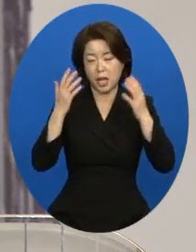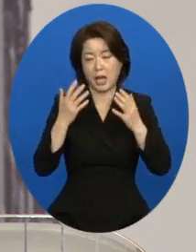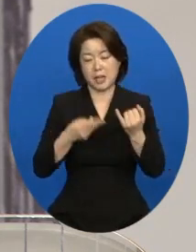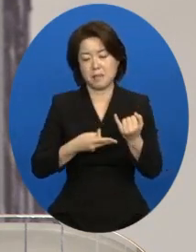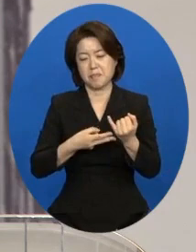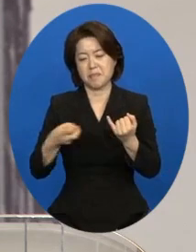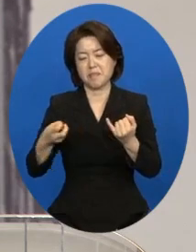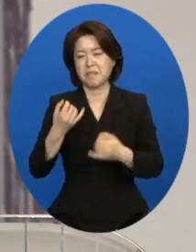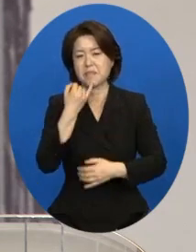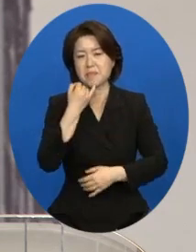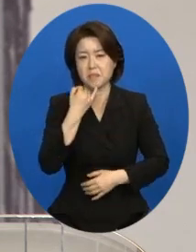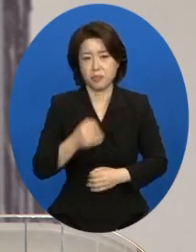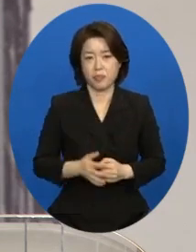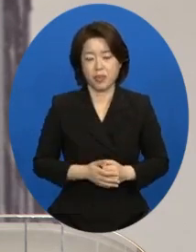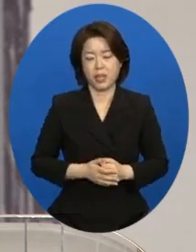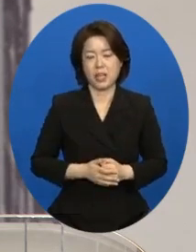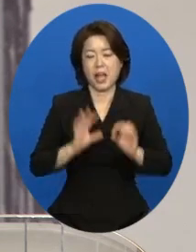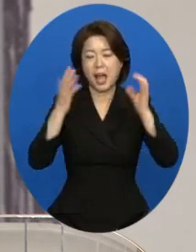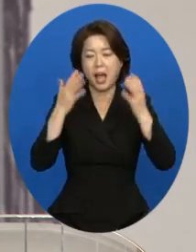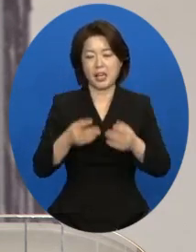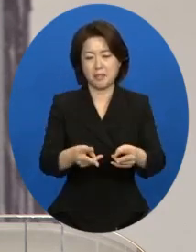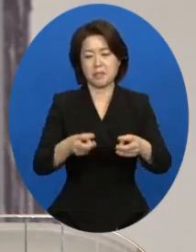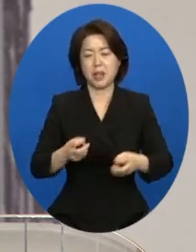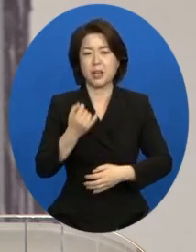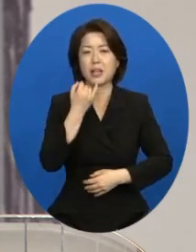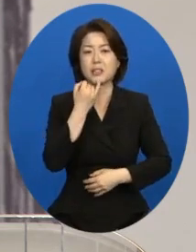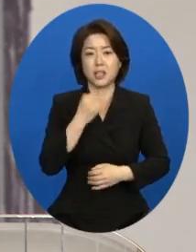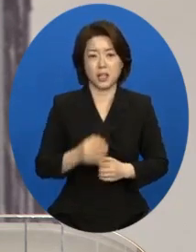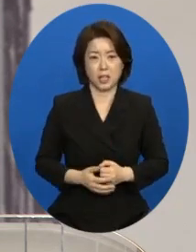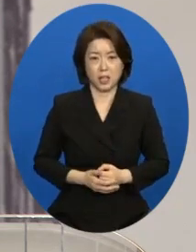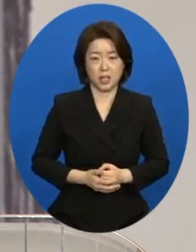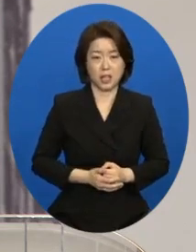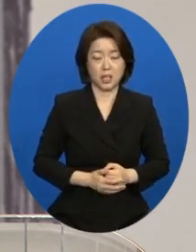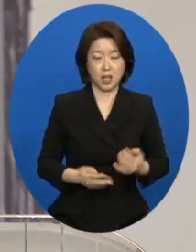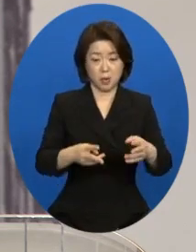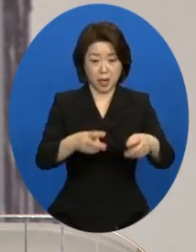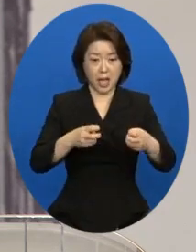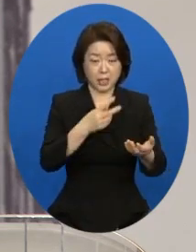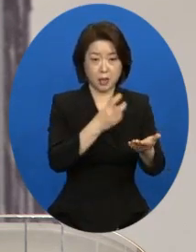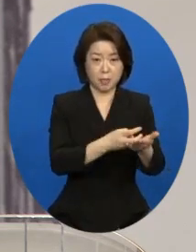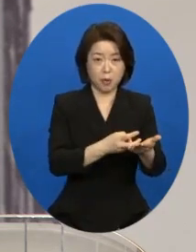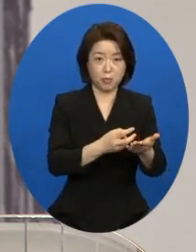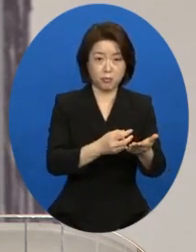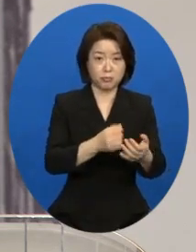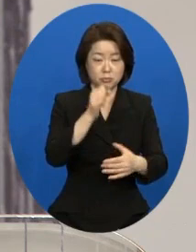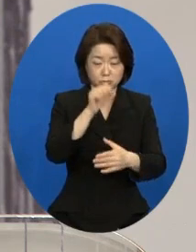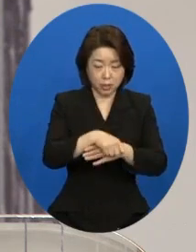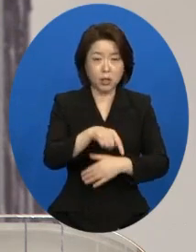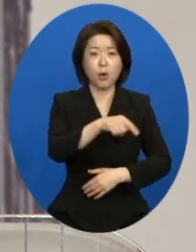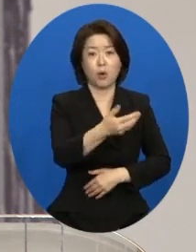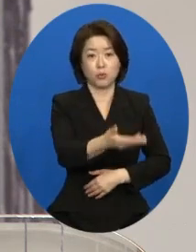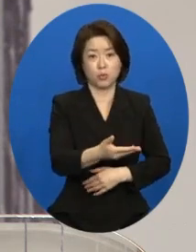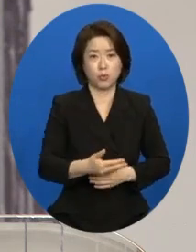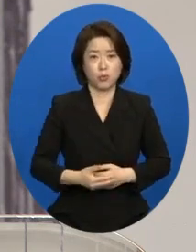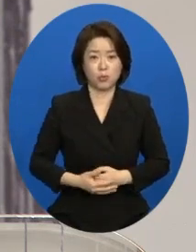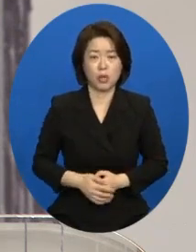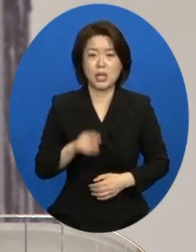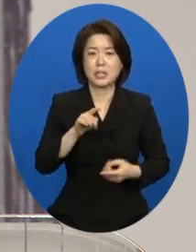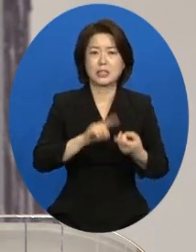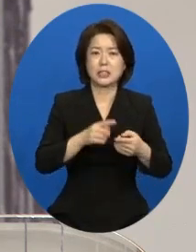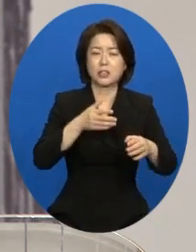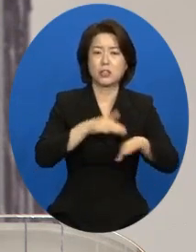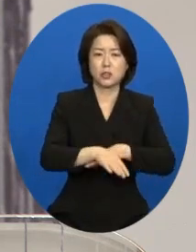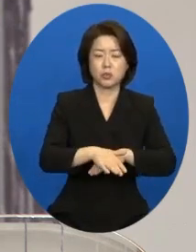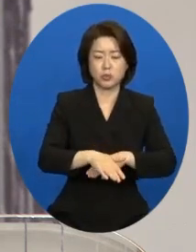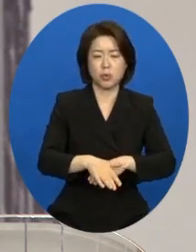돼. 지워도 돼. 낙태법을 만들어서 허용하게 만듭니다. 그런 식으로